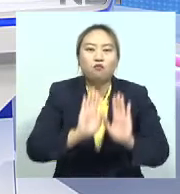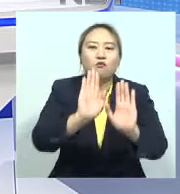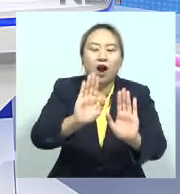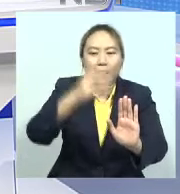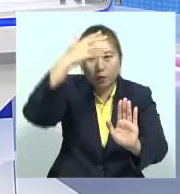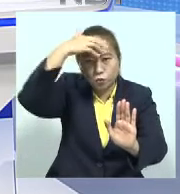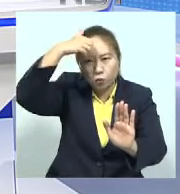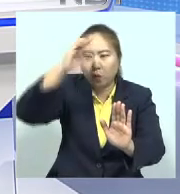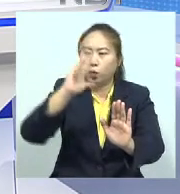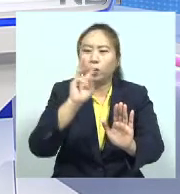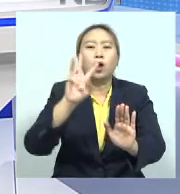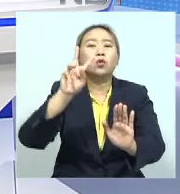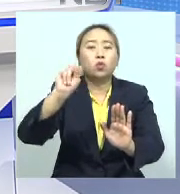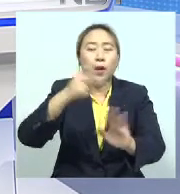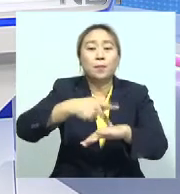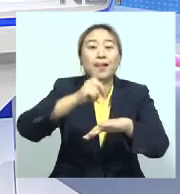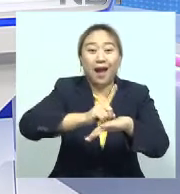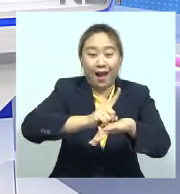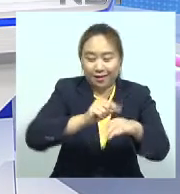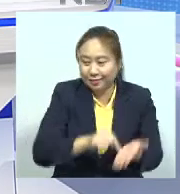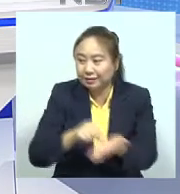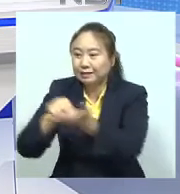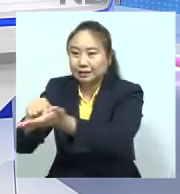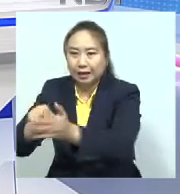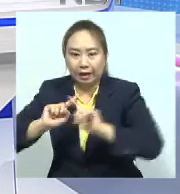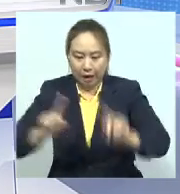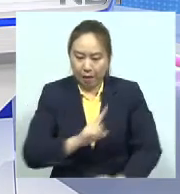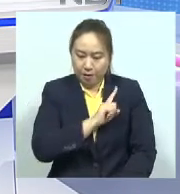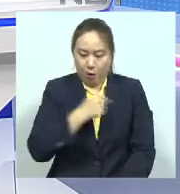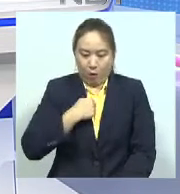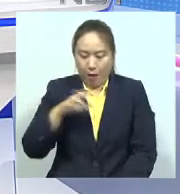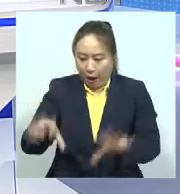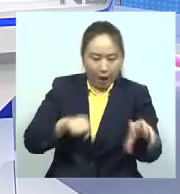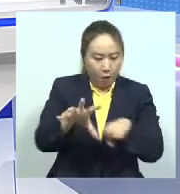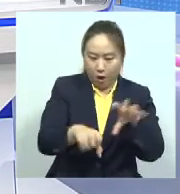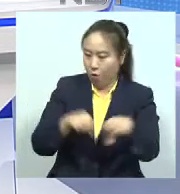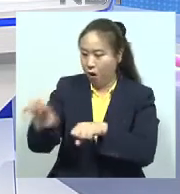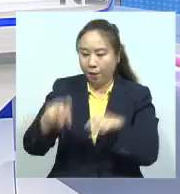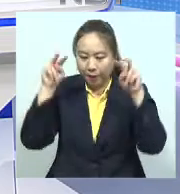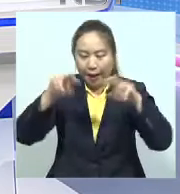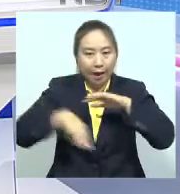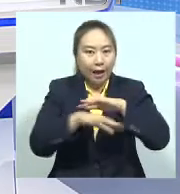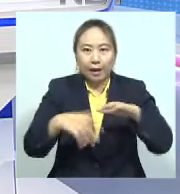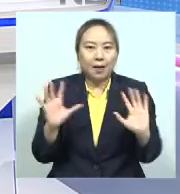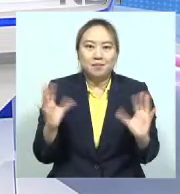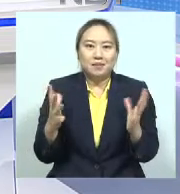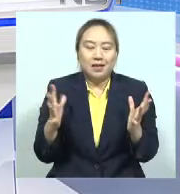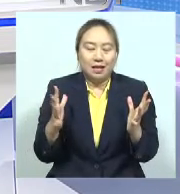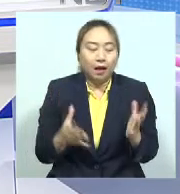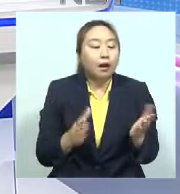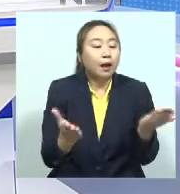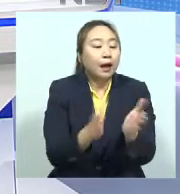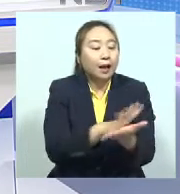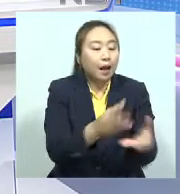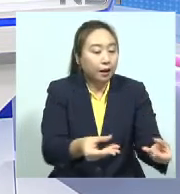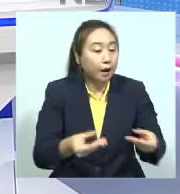าซึ่งอำนาจหน้าที่ของคุณชวนเนี่ยไม่มีหน้าที่ในการไปหาพยานหลักฐานเป็นแค่บุรุษไปรษณีย์รับมาตรวจสอบว่าลายเซ็นครบไห